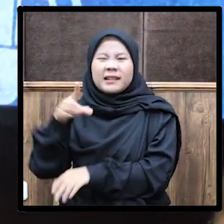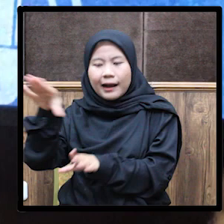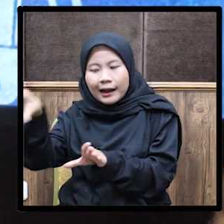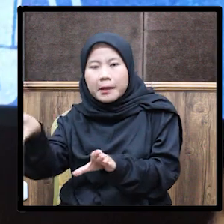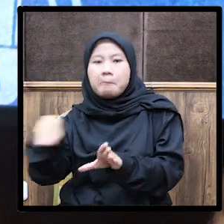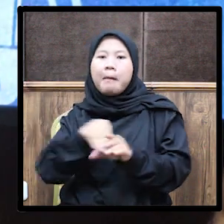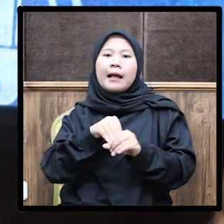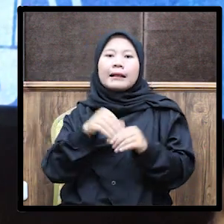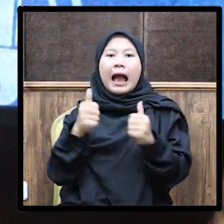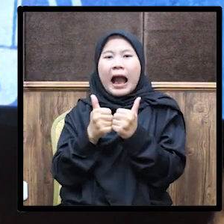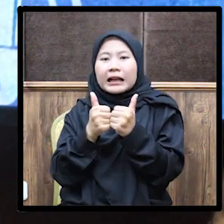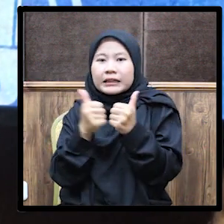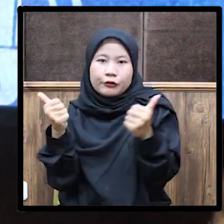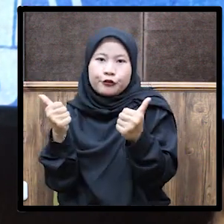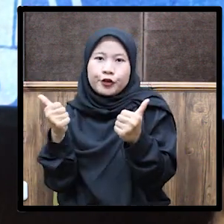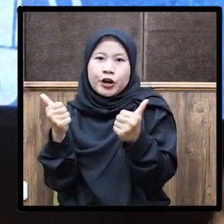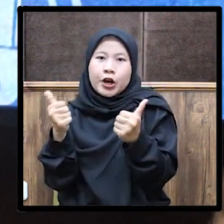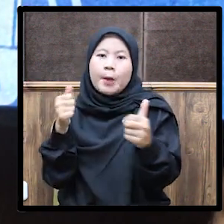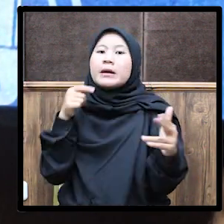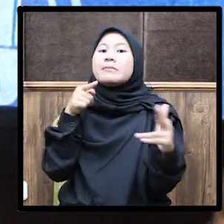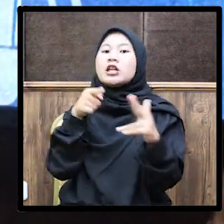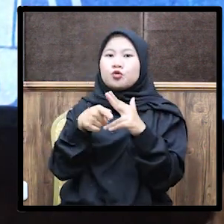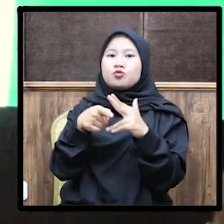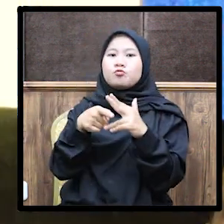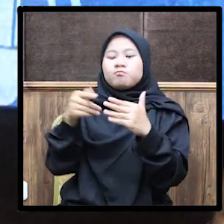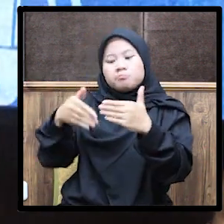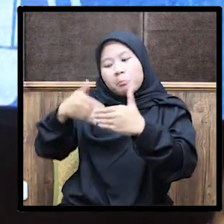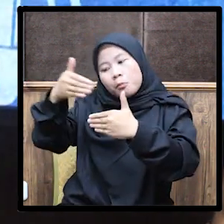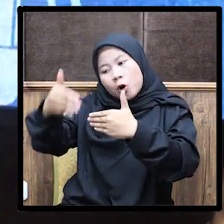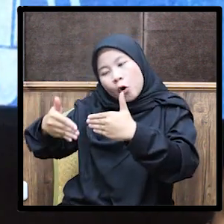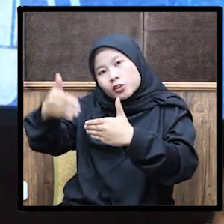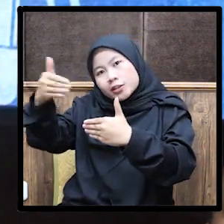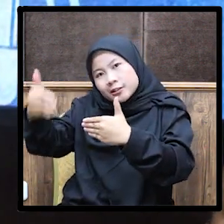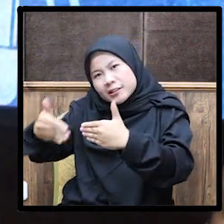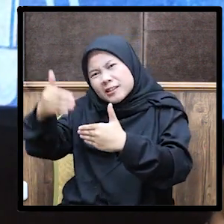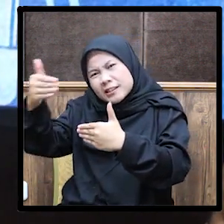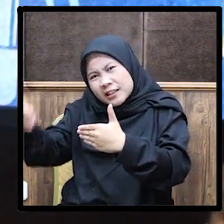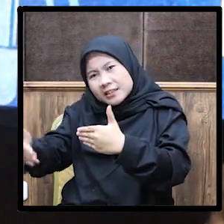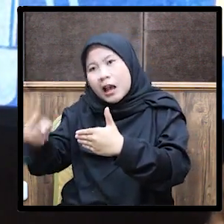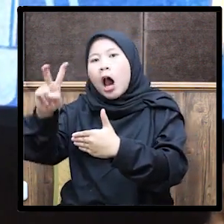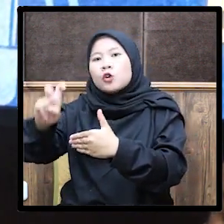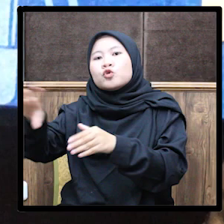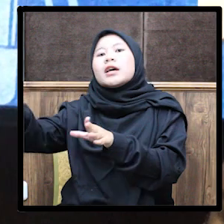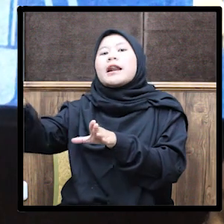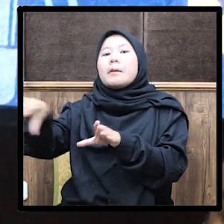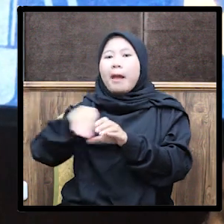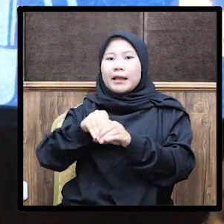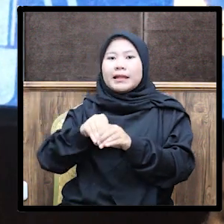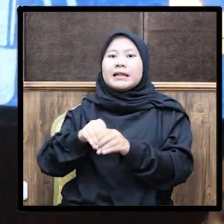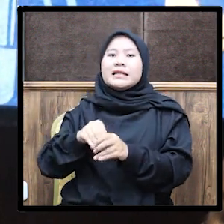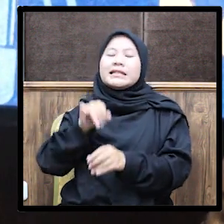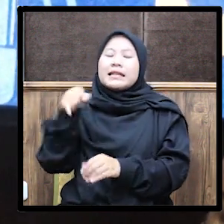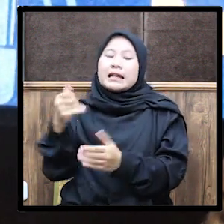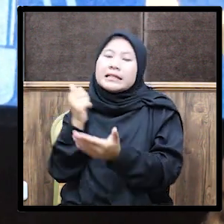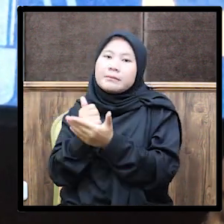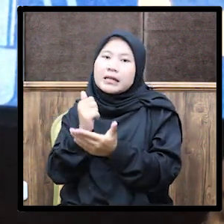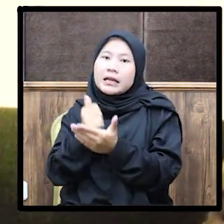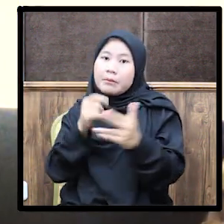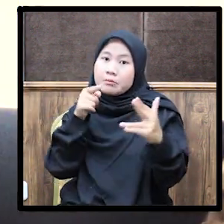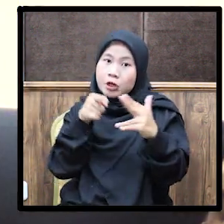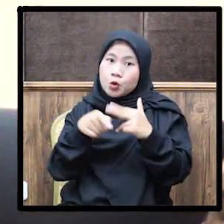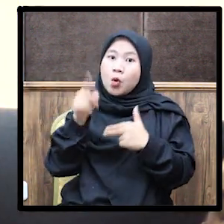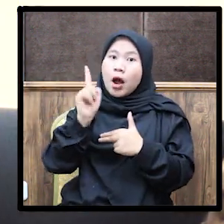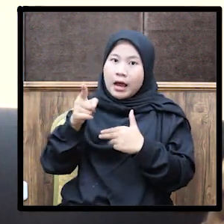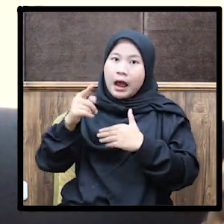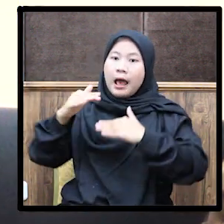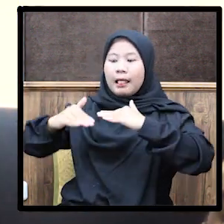dalam pemilu di setiap tahapannya. Jadi kan pemilu itu dibuat atau dirancang sesuai dengan